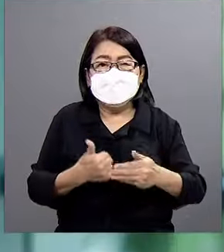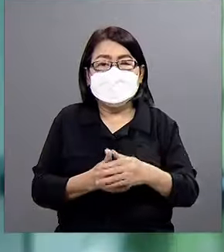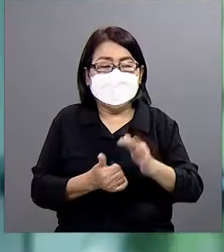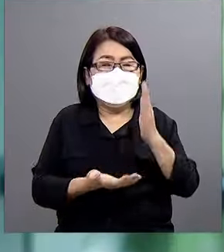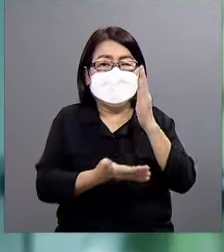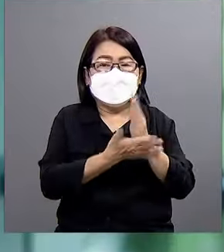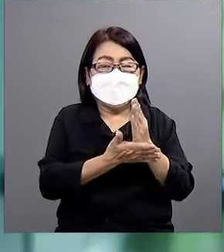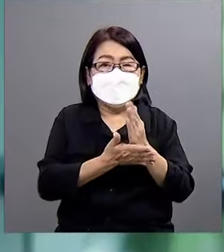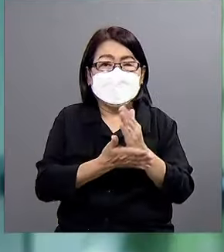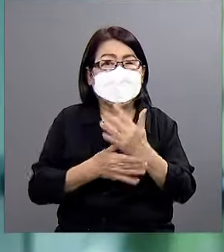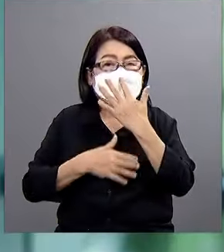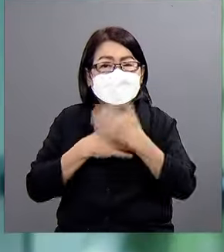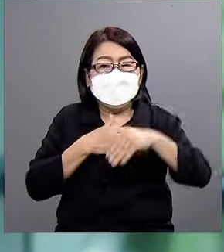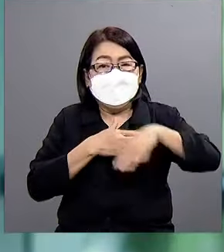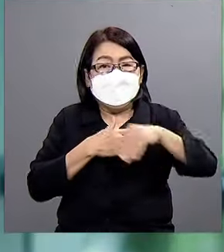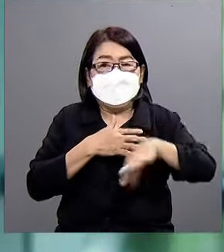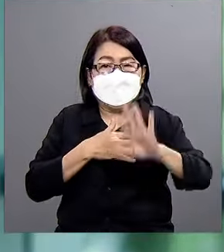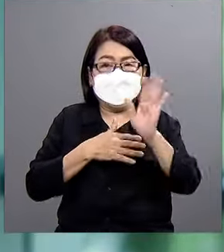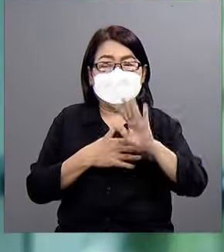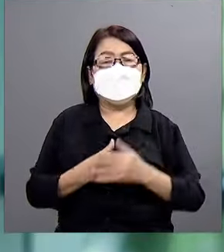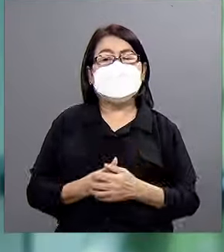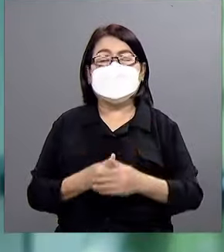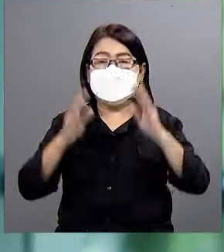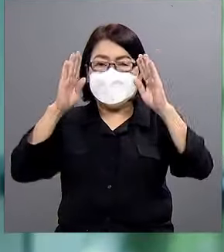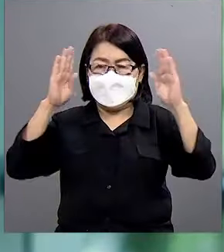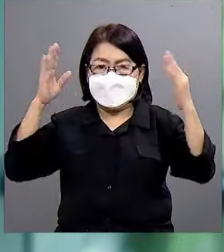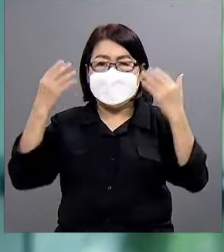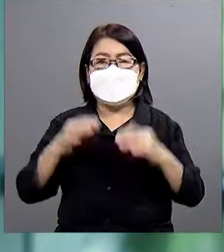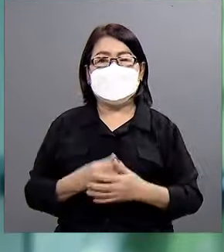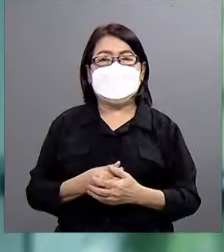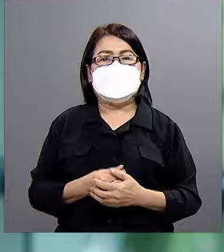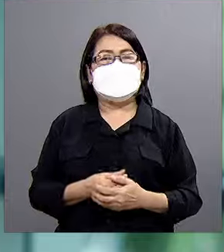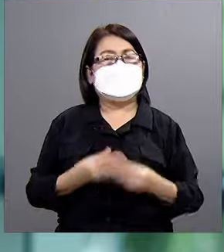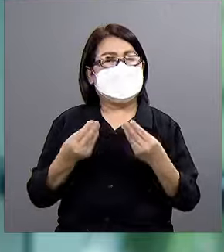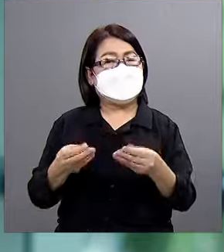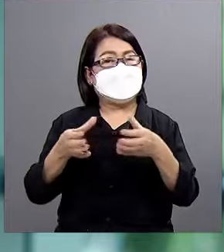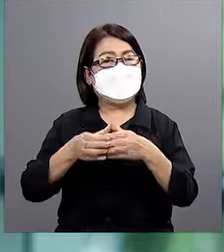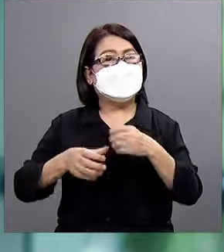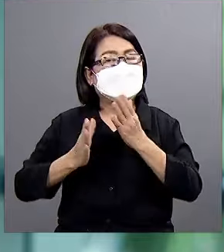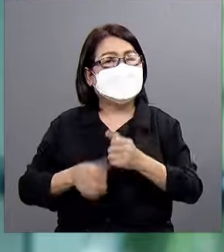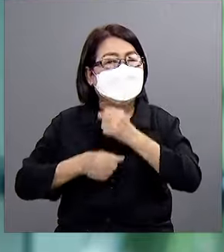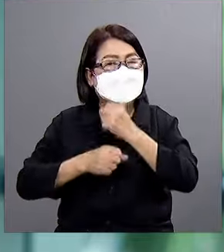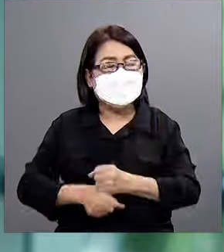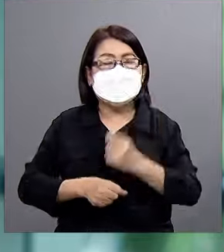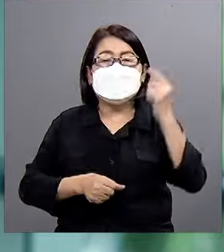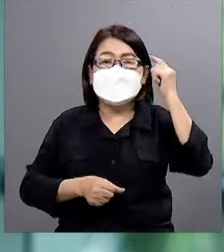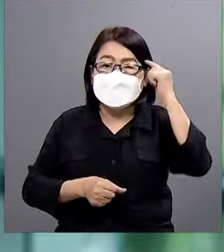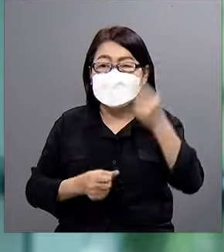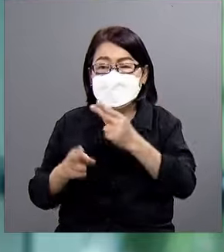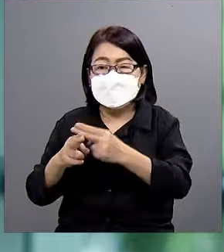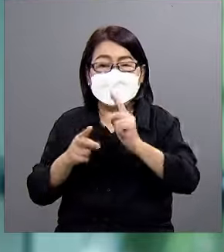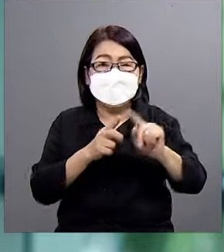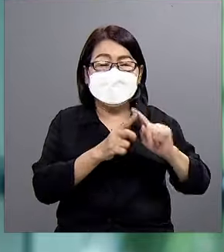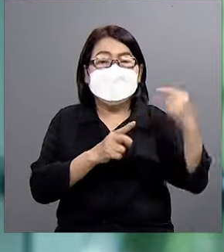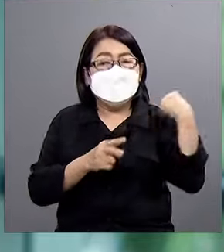ะคะเราได้ความรู้เกี่ยวกับเรื่องของยาหอมบำรุงใจวัยเก่านะคะคุณผู้ชมได้ทราบแล้วว่ามีหลายสูตรมากๆแล้วก็วิธีการใช้ด้วยเ